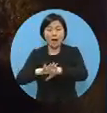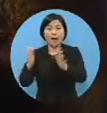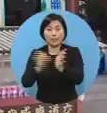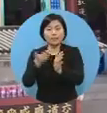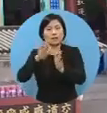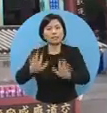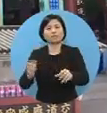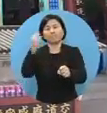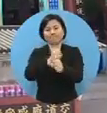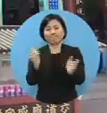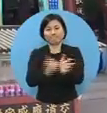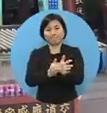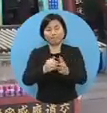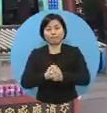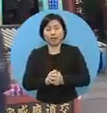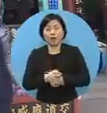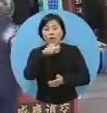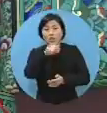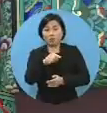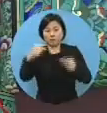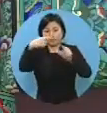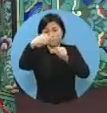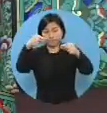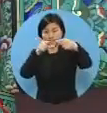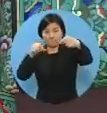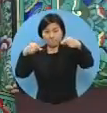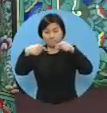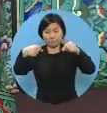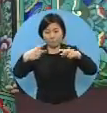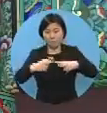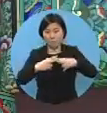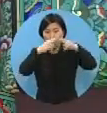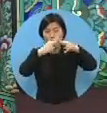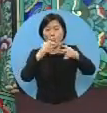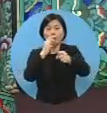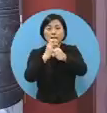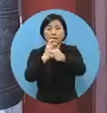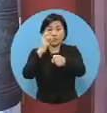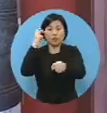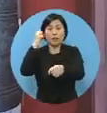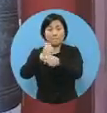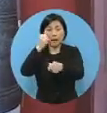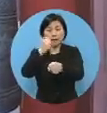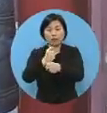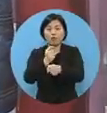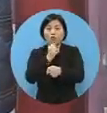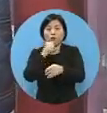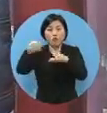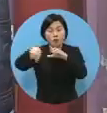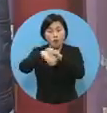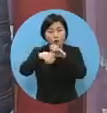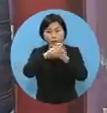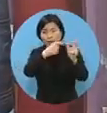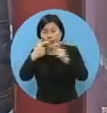중심인 대웅전은 팔작지붕 구조의 배흘림 기둥으로 30년 전에 만든 소형 봄종과 신중 탱화